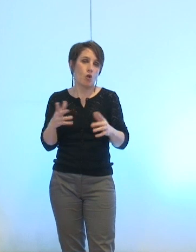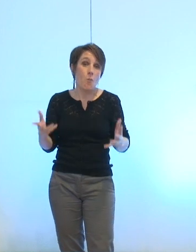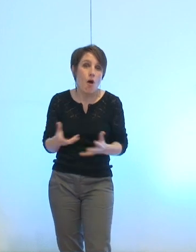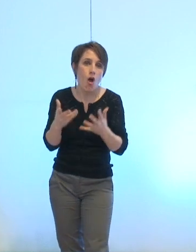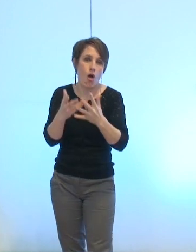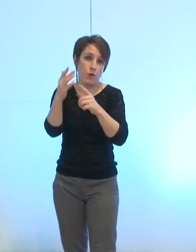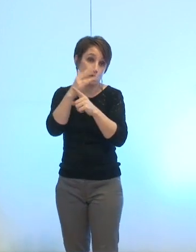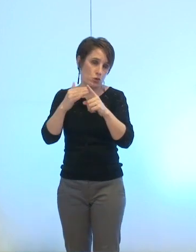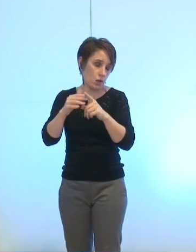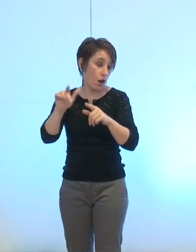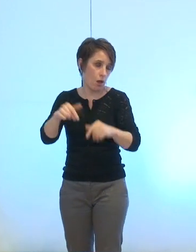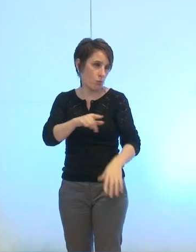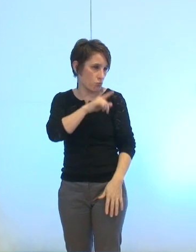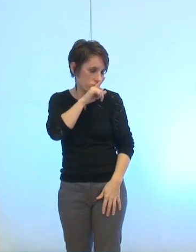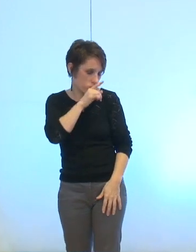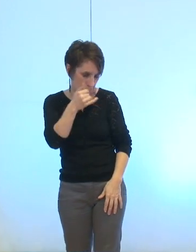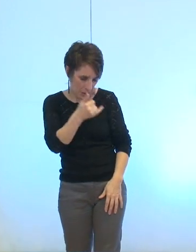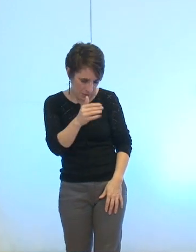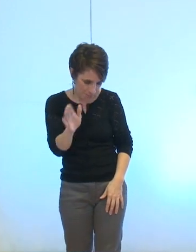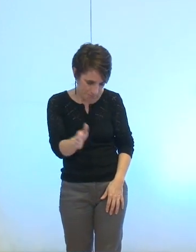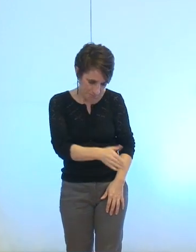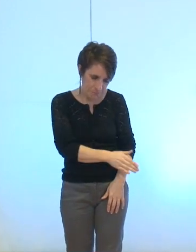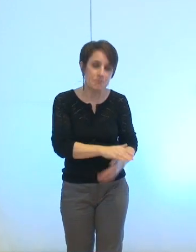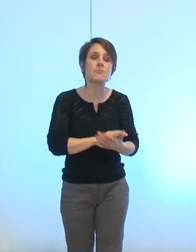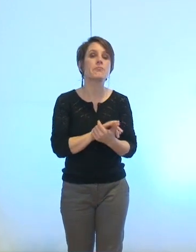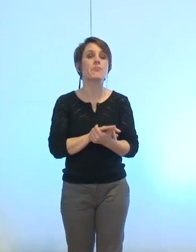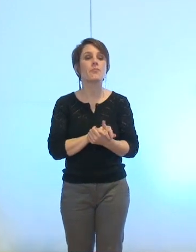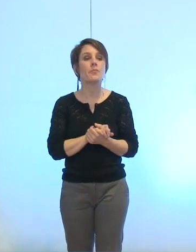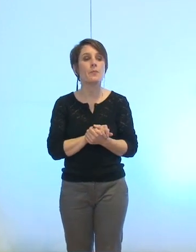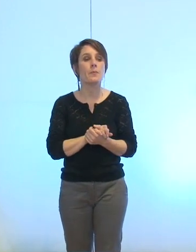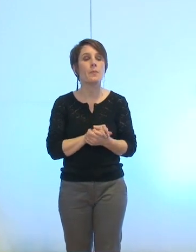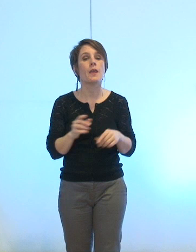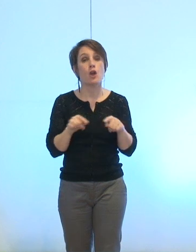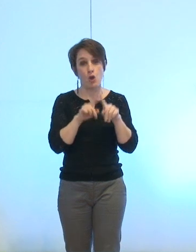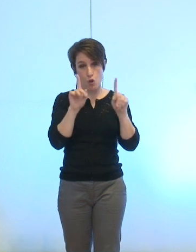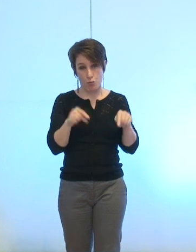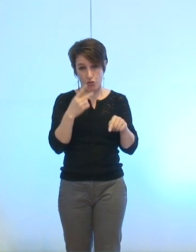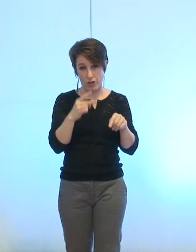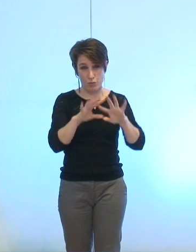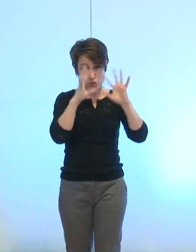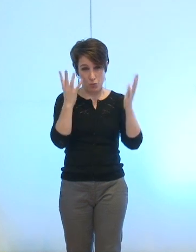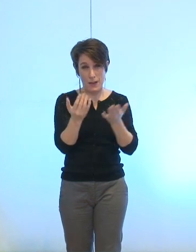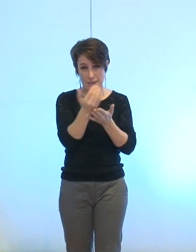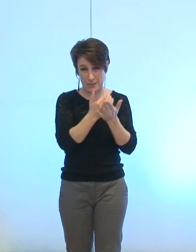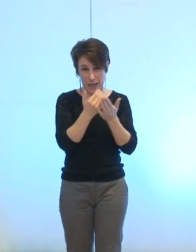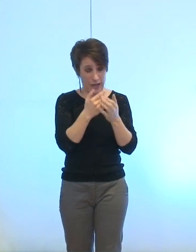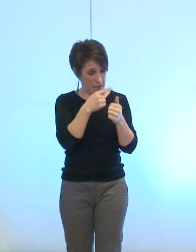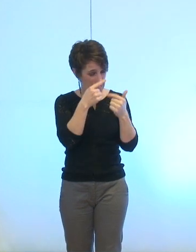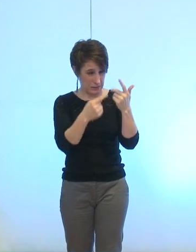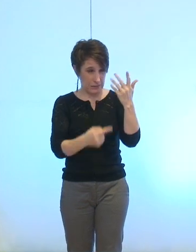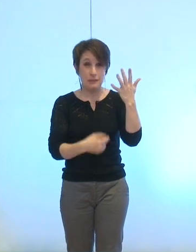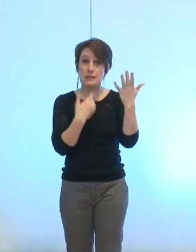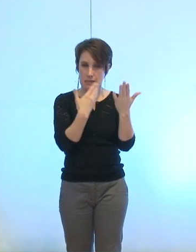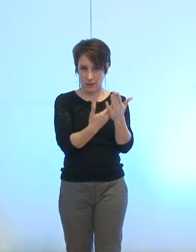bref le budget consacré au à la masse salariale c'est tout cela et c'est autant de